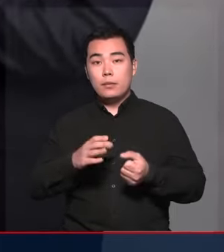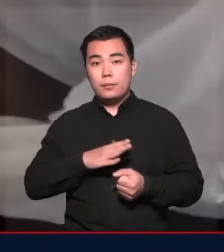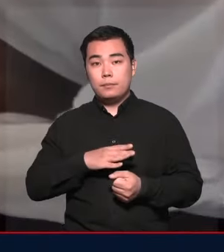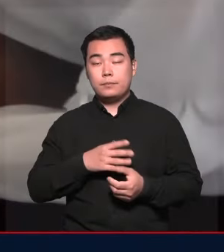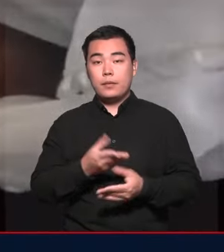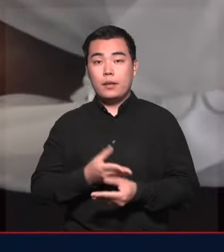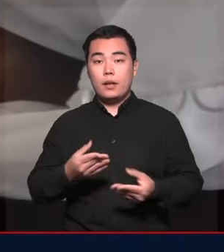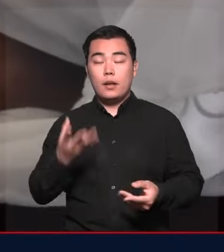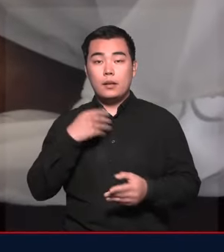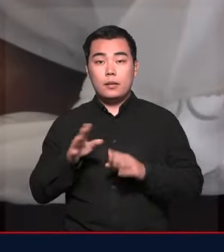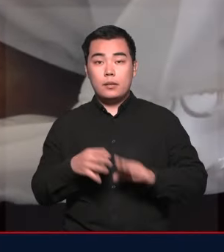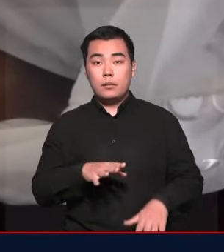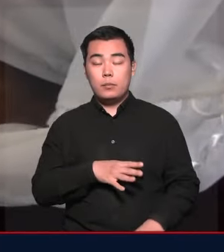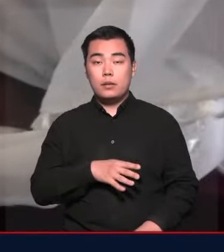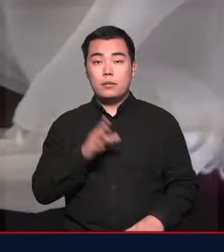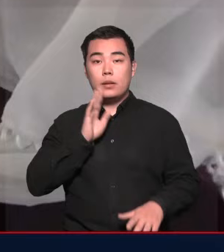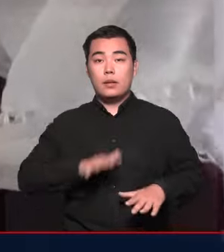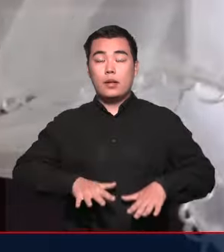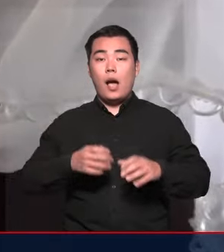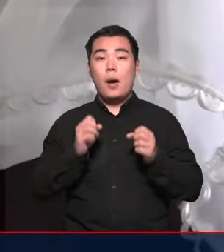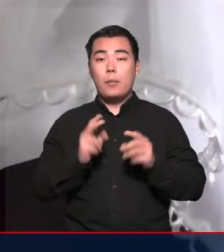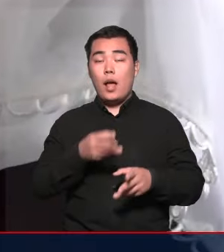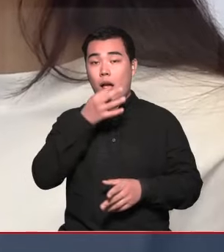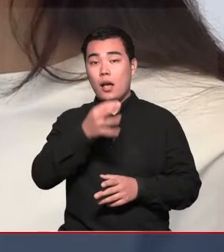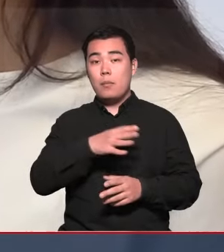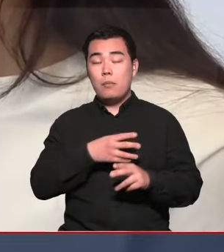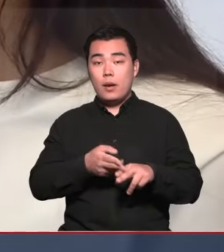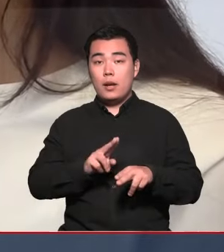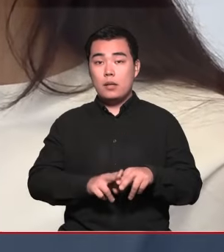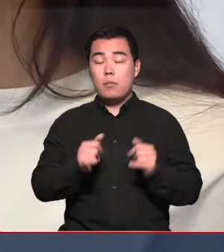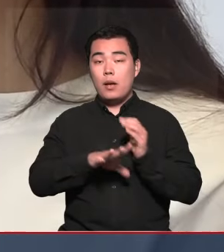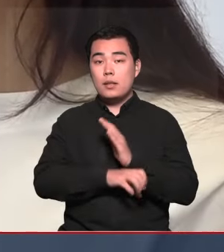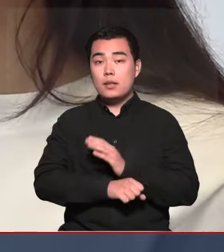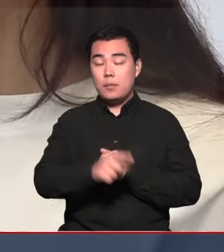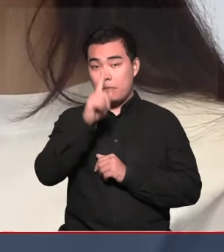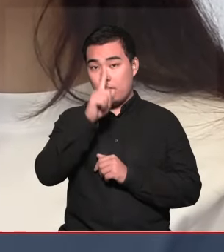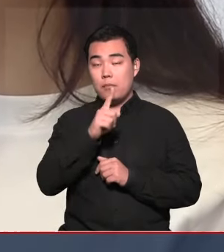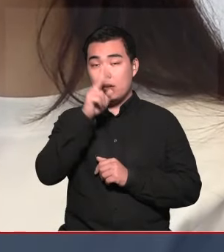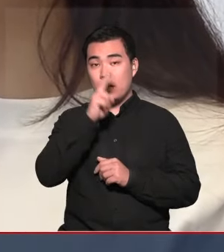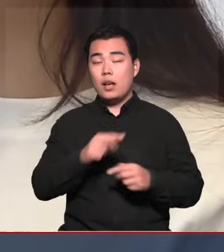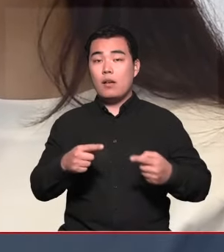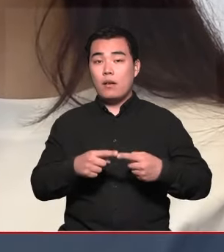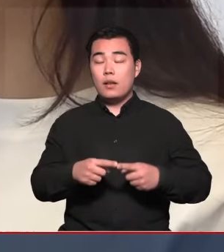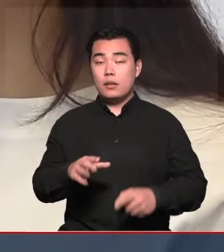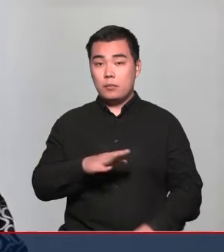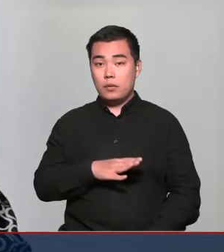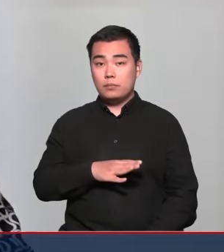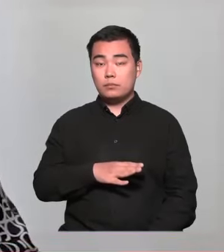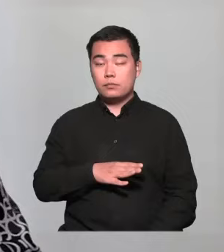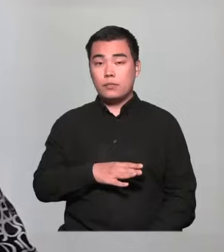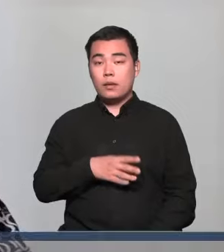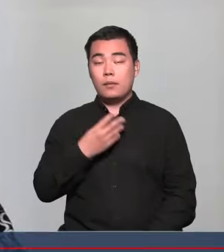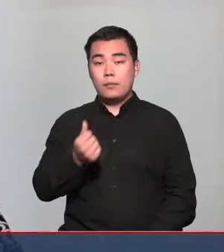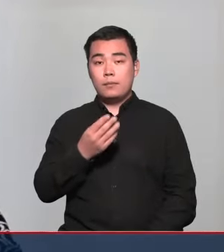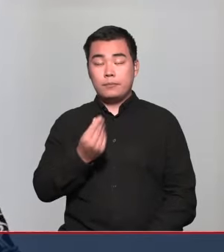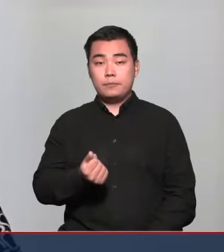Көктемгі тасқын кезінде ол суға кетіп, апаттық деп танылды. Содан соңғы бірнеше ай пәтер жалдап тұруға мәжбүр болған. Әйнеткен